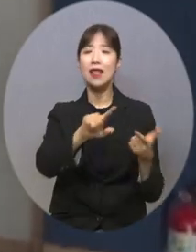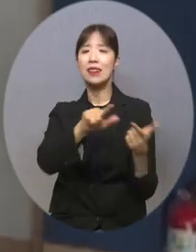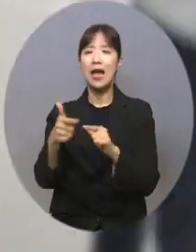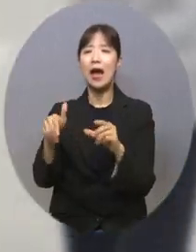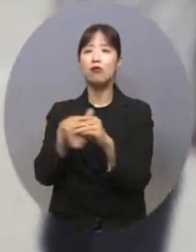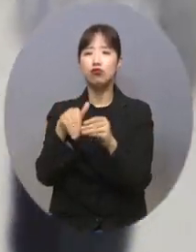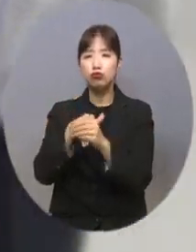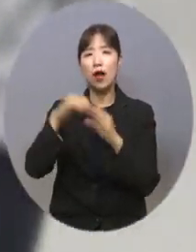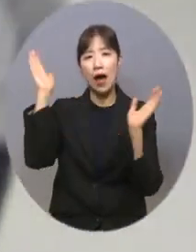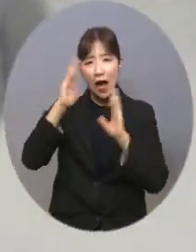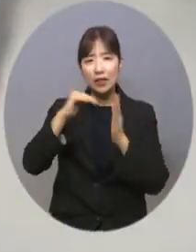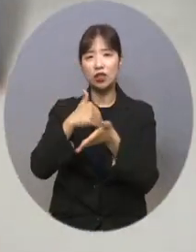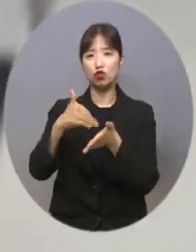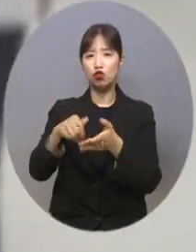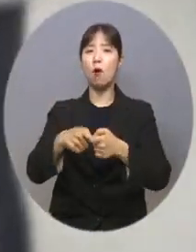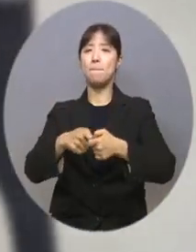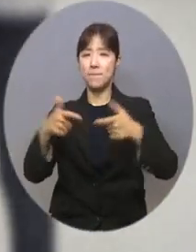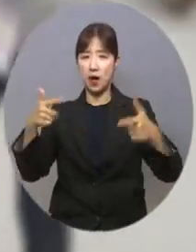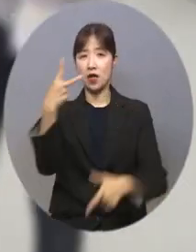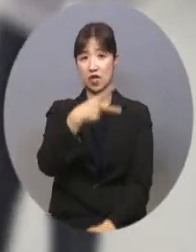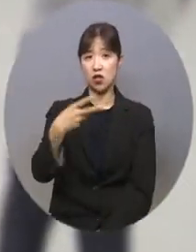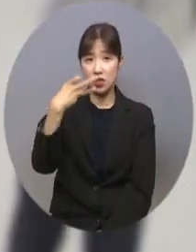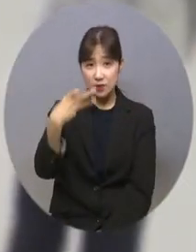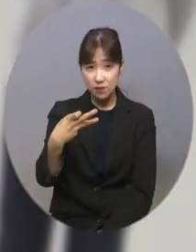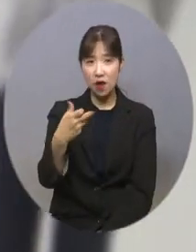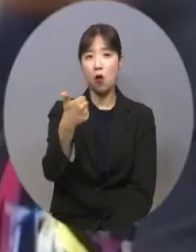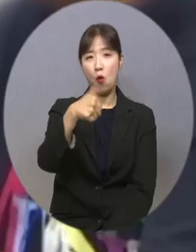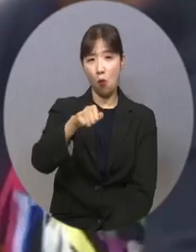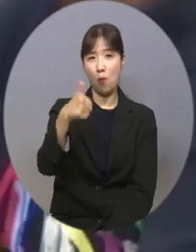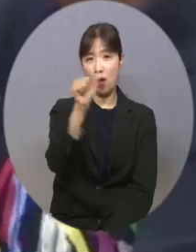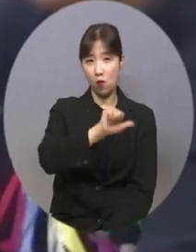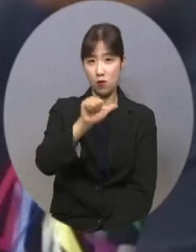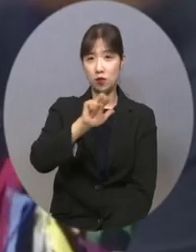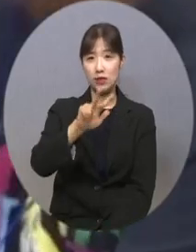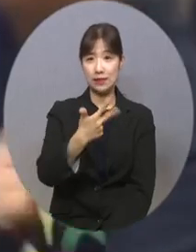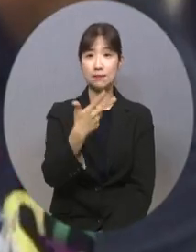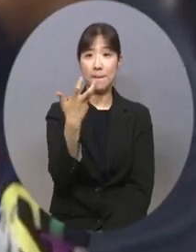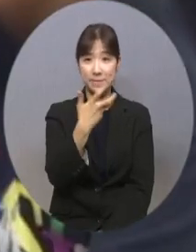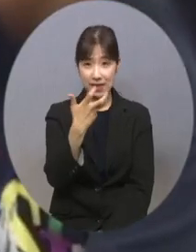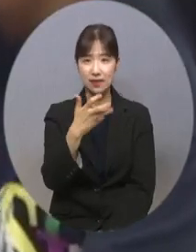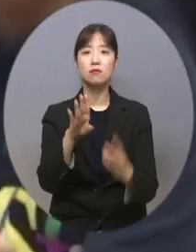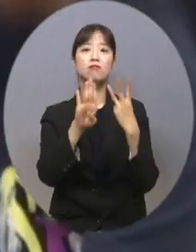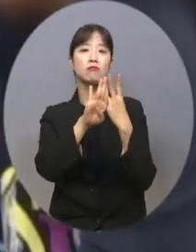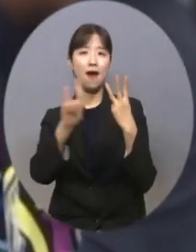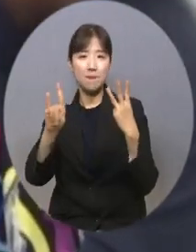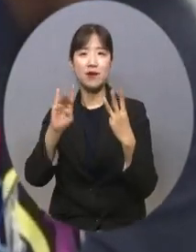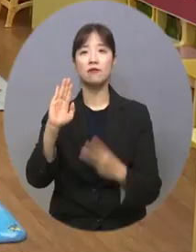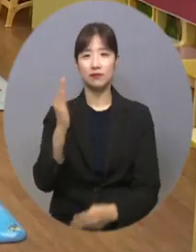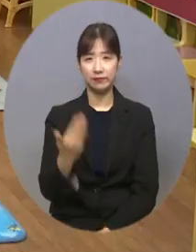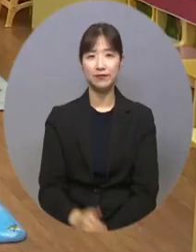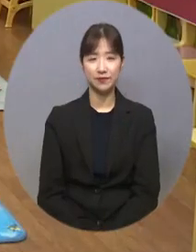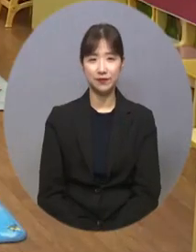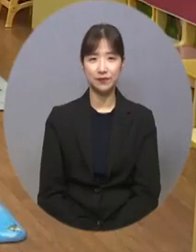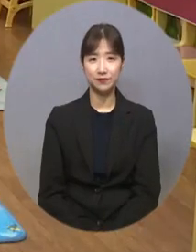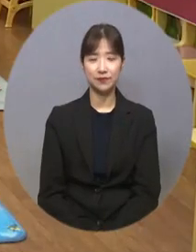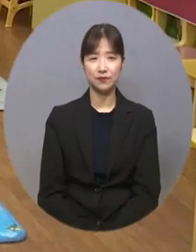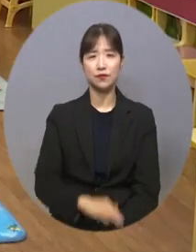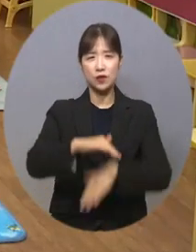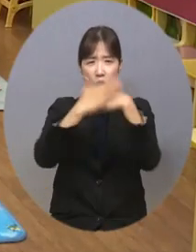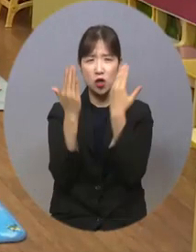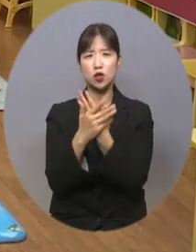수는 지속해서 증가해 2013년 5만 5,780명의 3배에 가깝습니다.